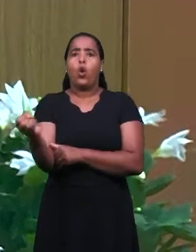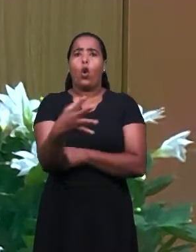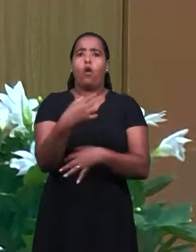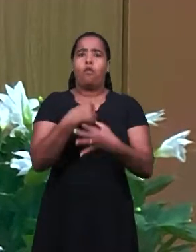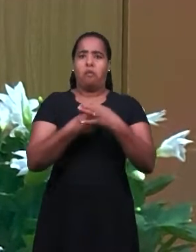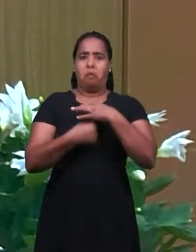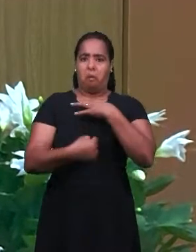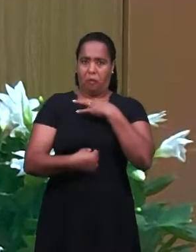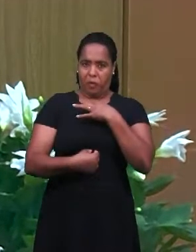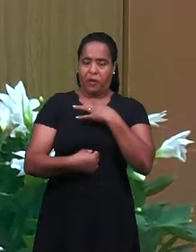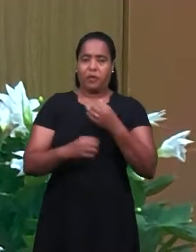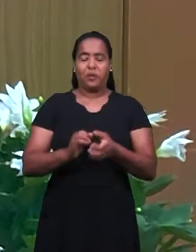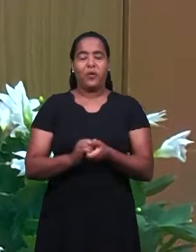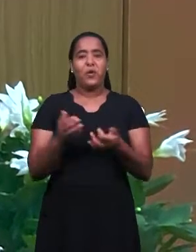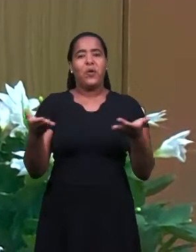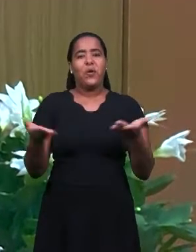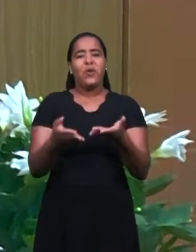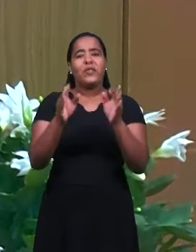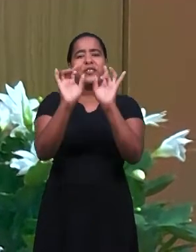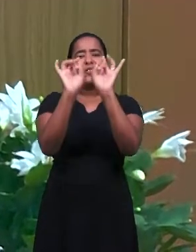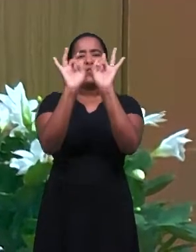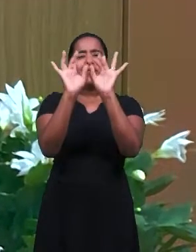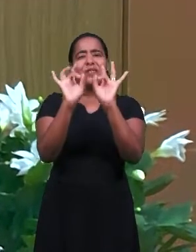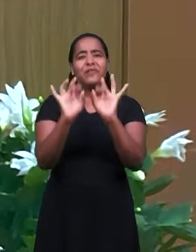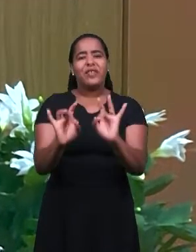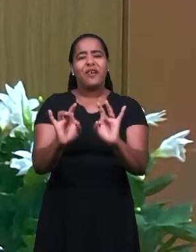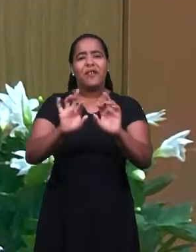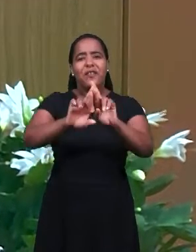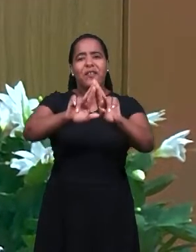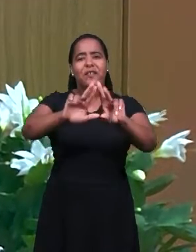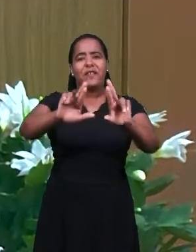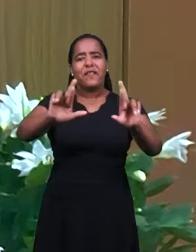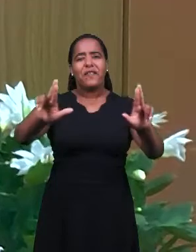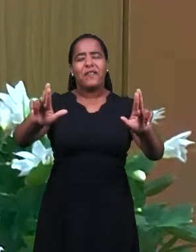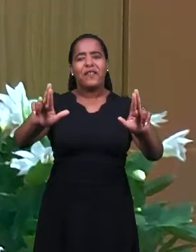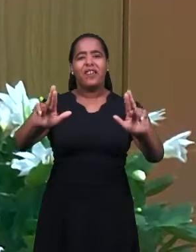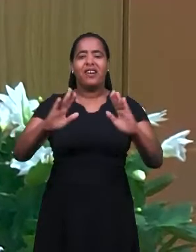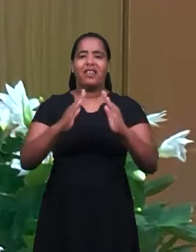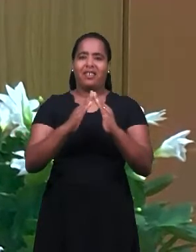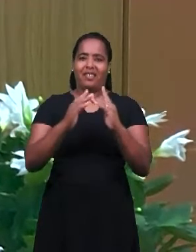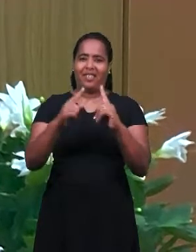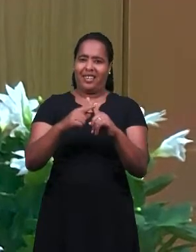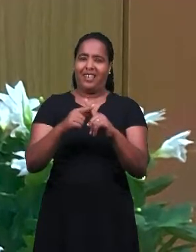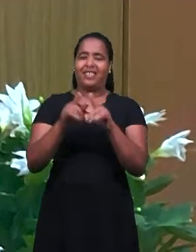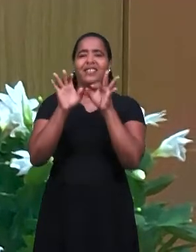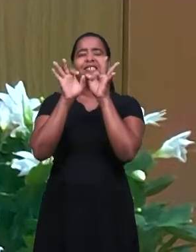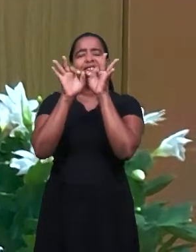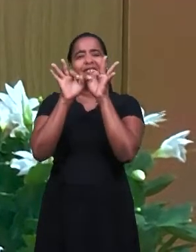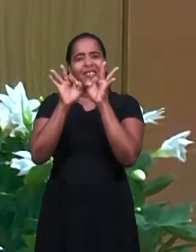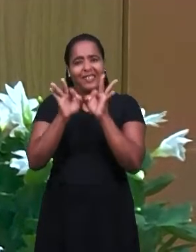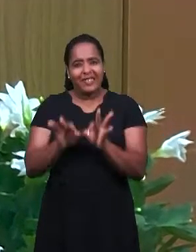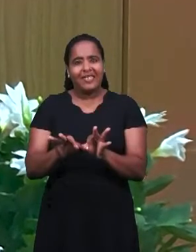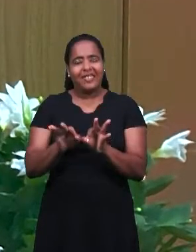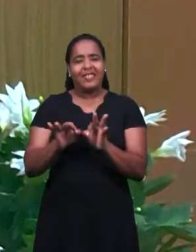133 труженика, особенно сегодня во многих церквях.